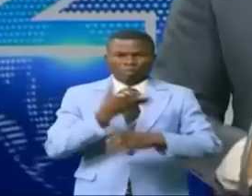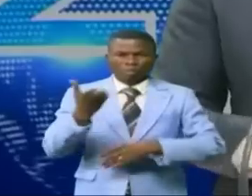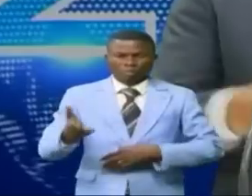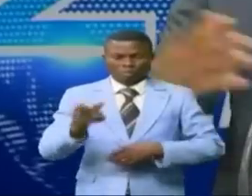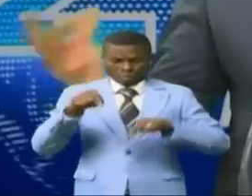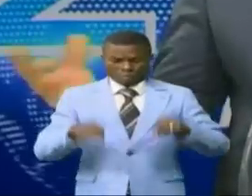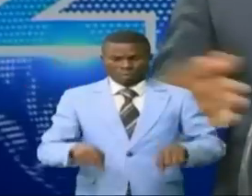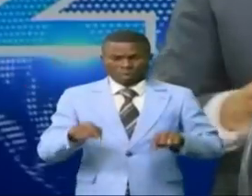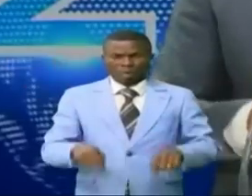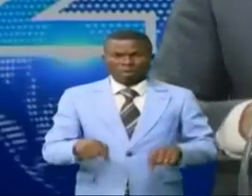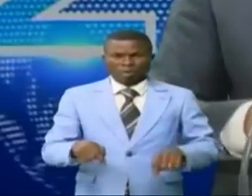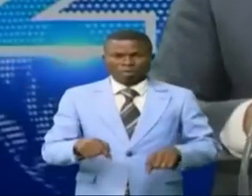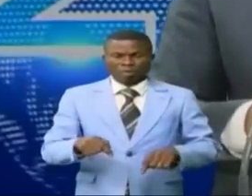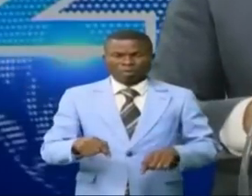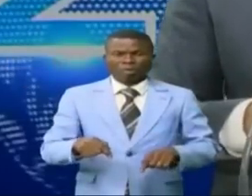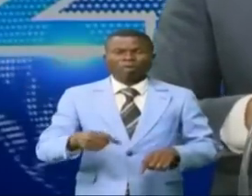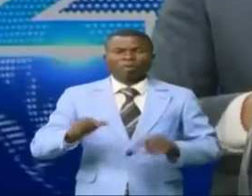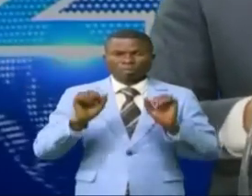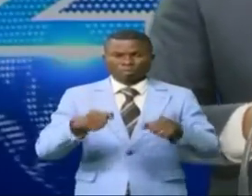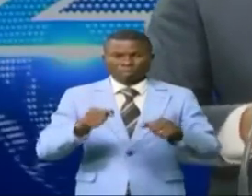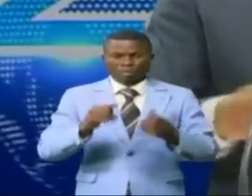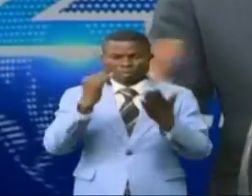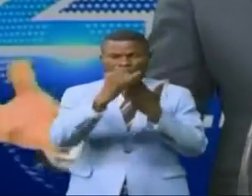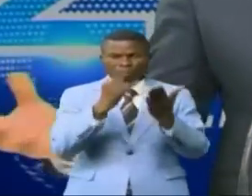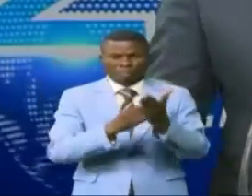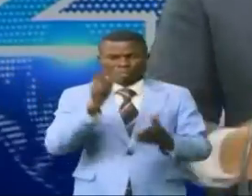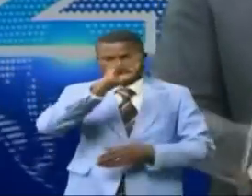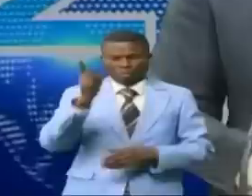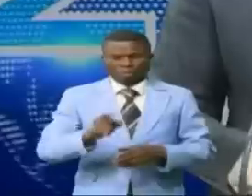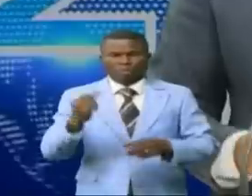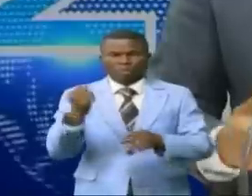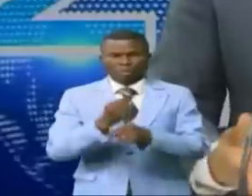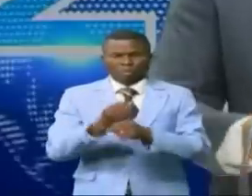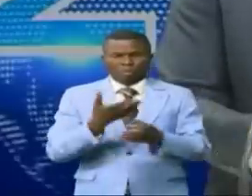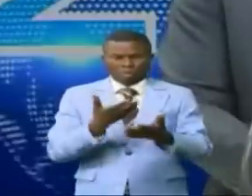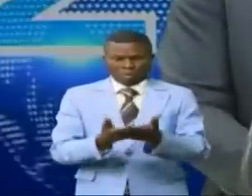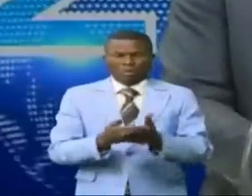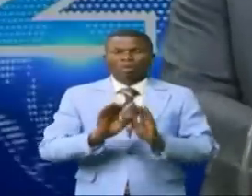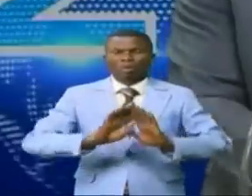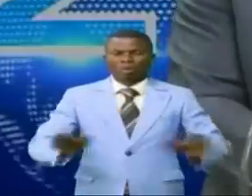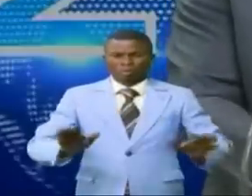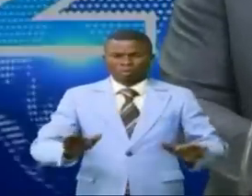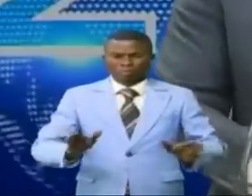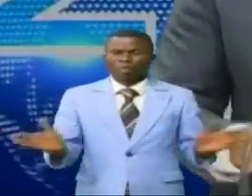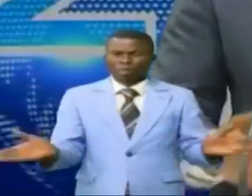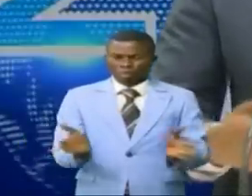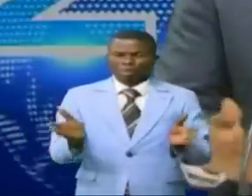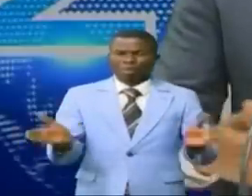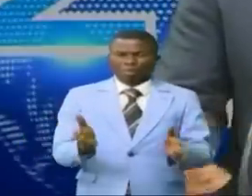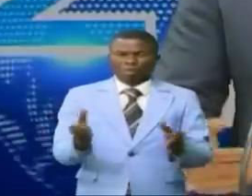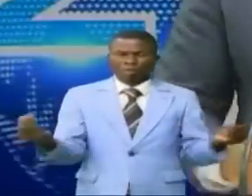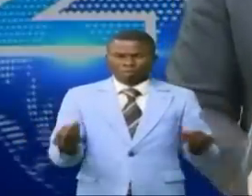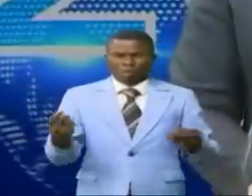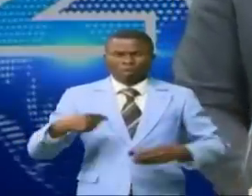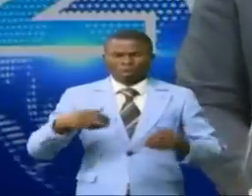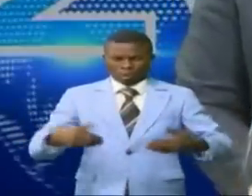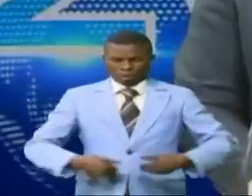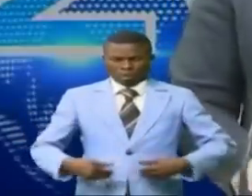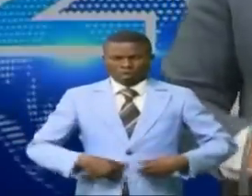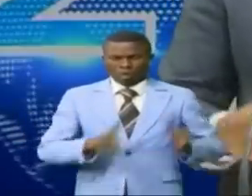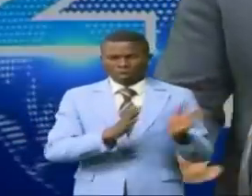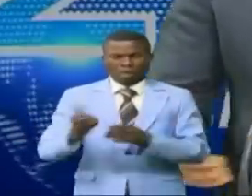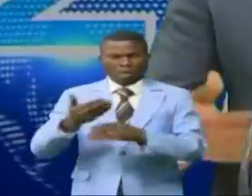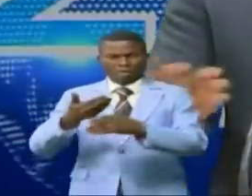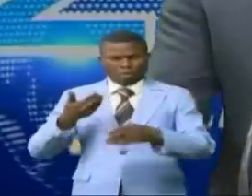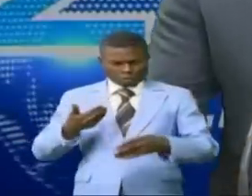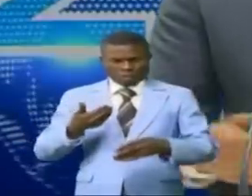jour, on a identifié 30 métiers qui pourraient être renforcés afin que nos jeunes soient préparés